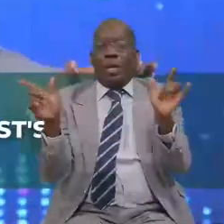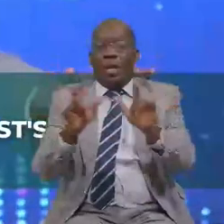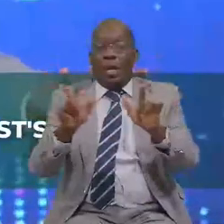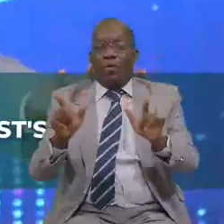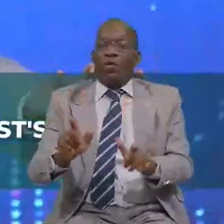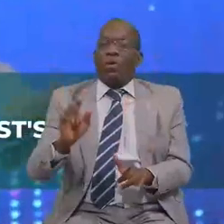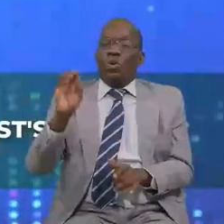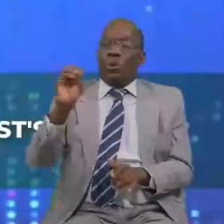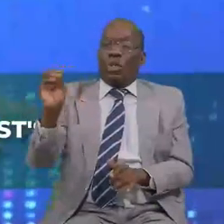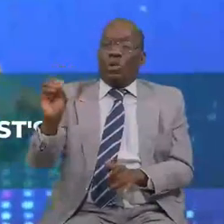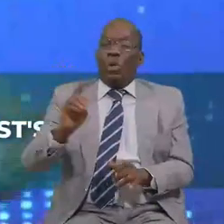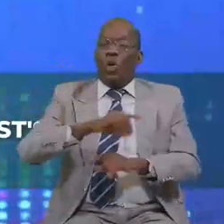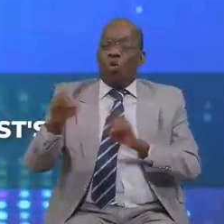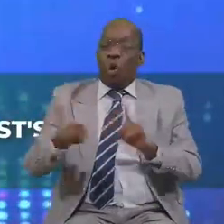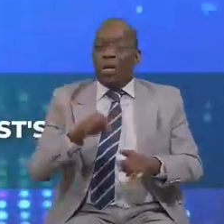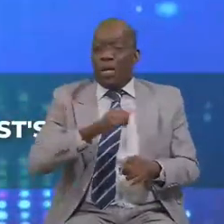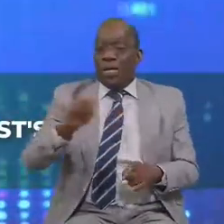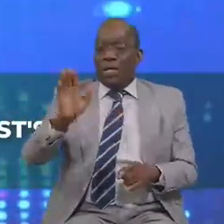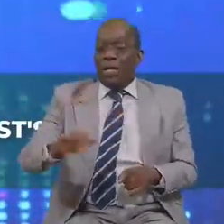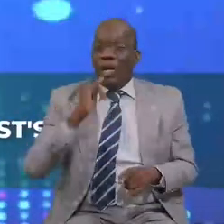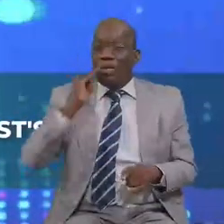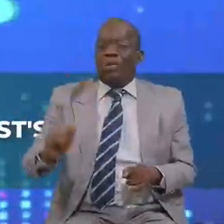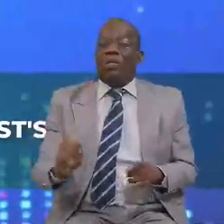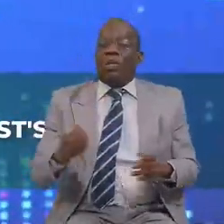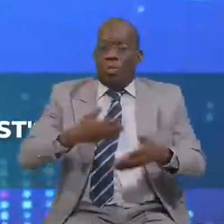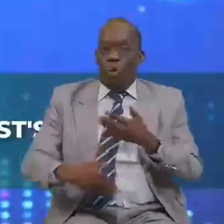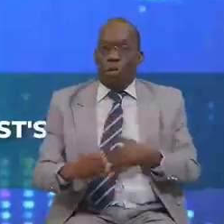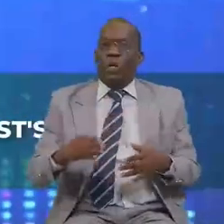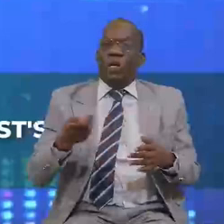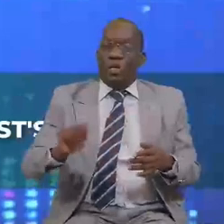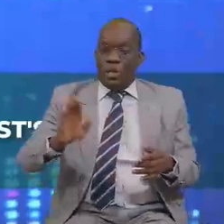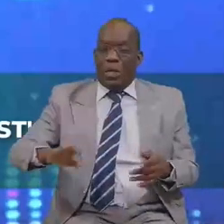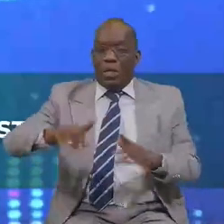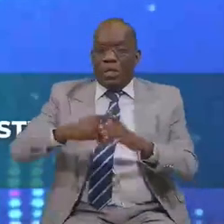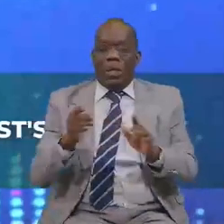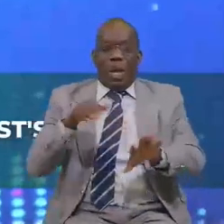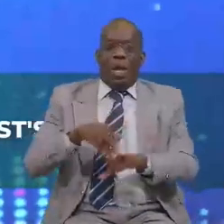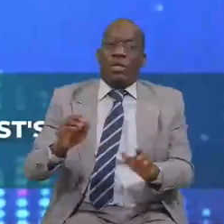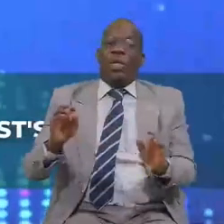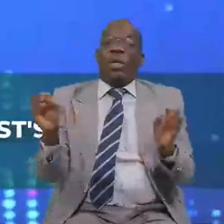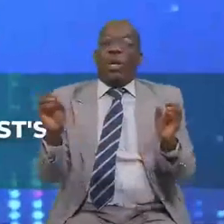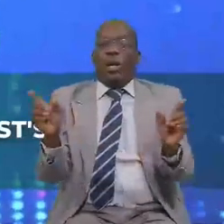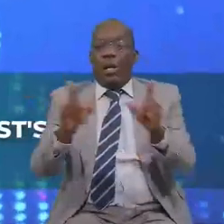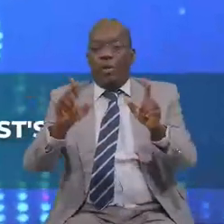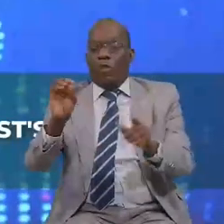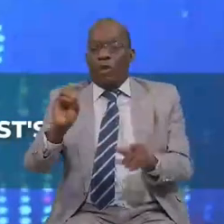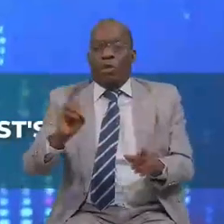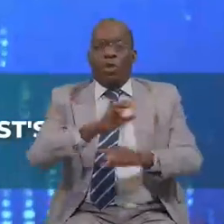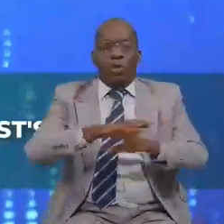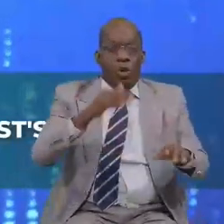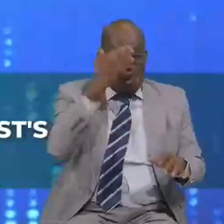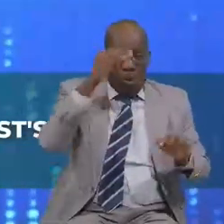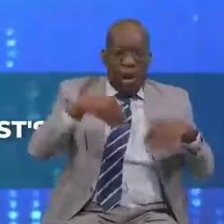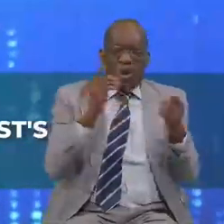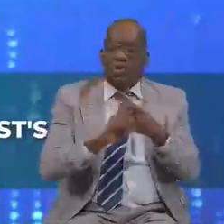enfant est né, il commence au zéro, au niveau zéro. Il ne sait pas comment parler, niveau zéro. Il ne sait pas comment lire,